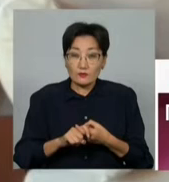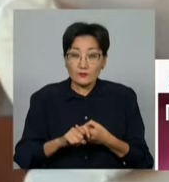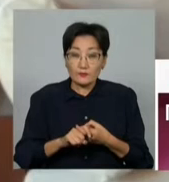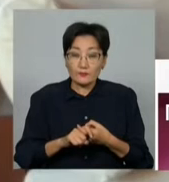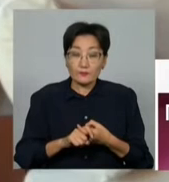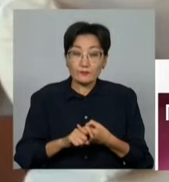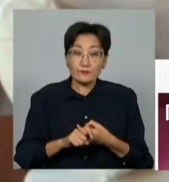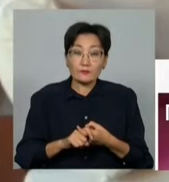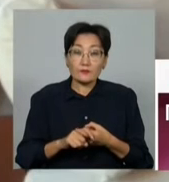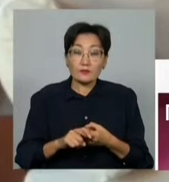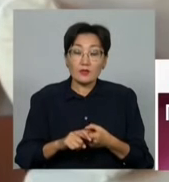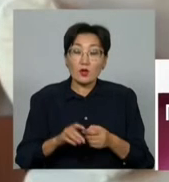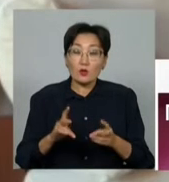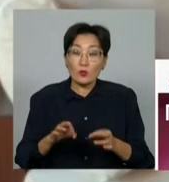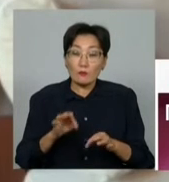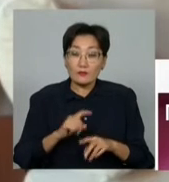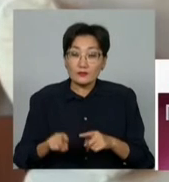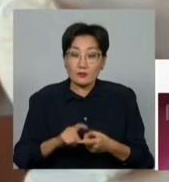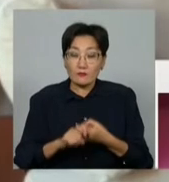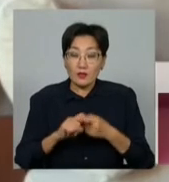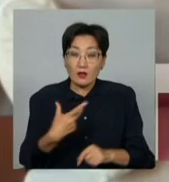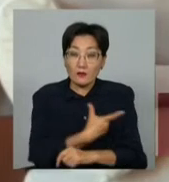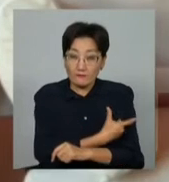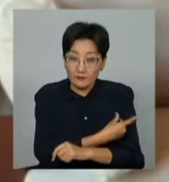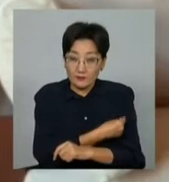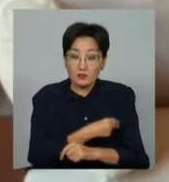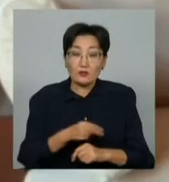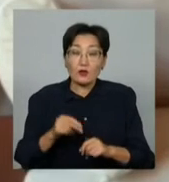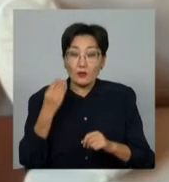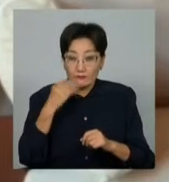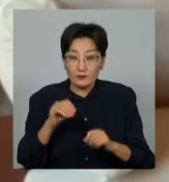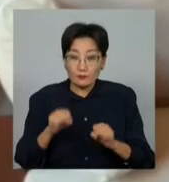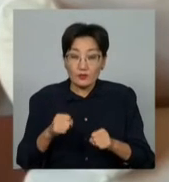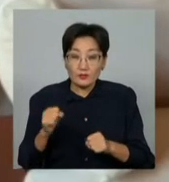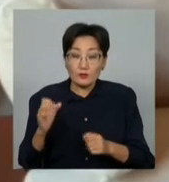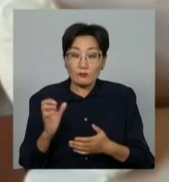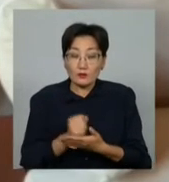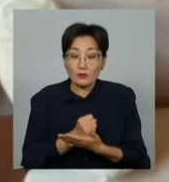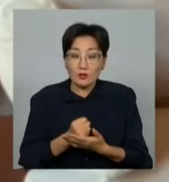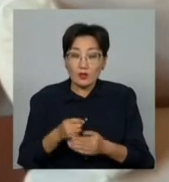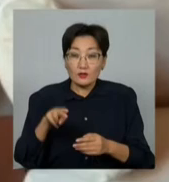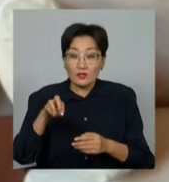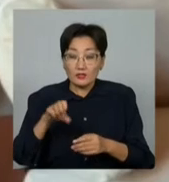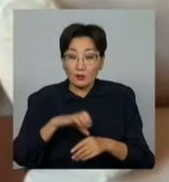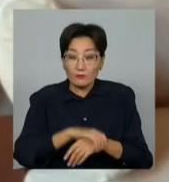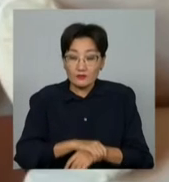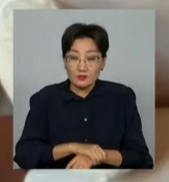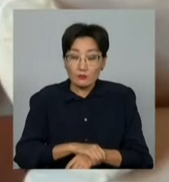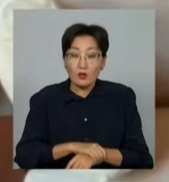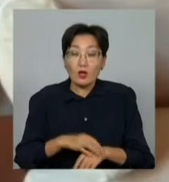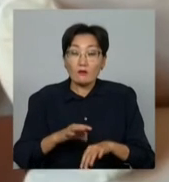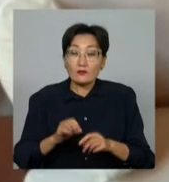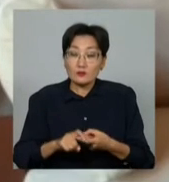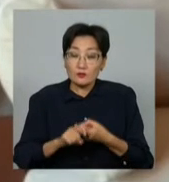хоть он и за разные но вакцины эффективны его подавляли до ноту дельта вариант немножко по-другому немножко ускользает от